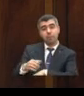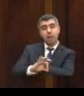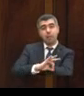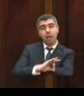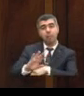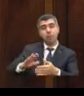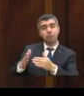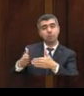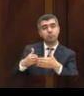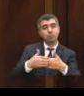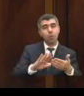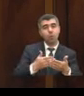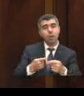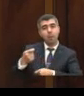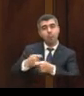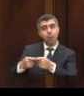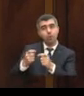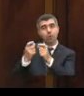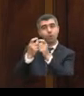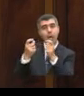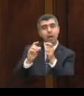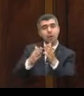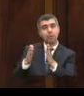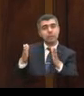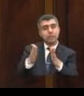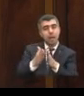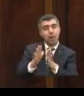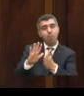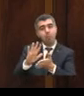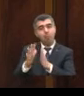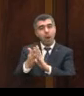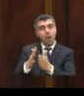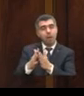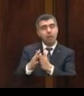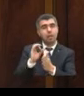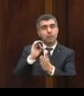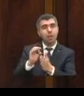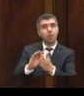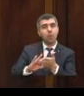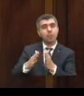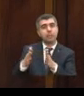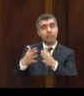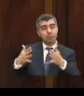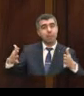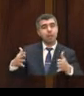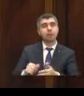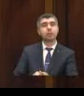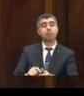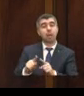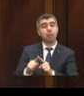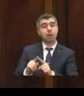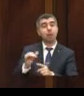من المحلات التجارية والشركات الصغيرة جدا والصغرى والمتوسطة والكبيرة إذا لم